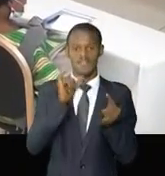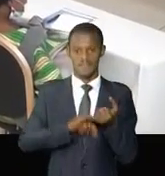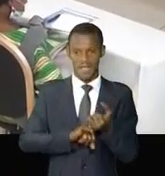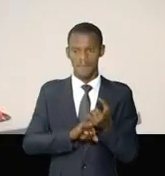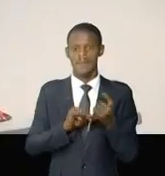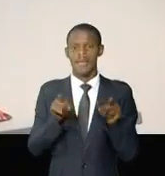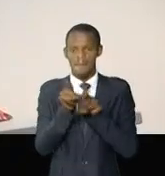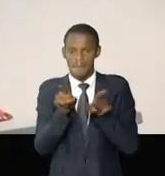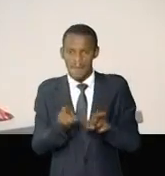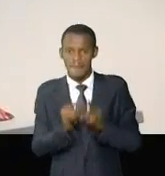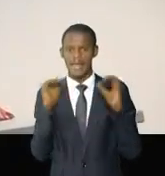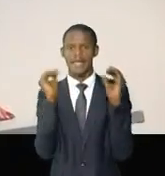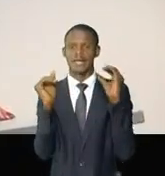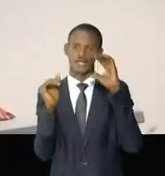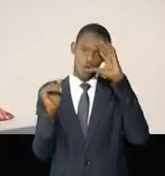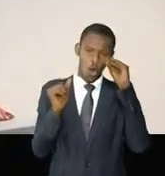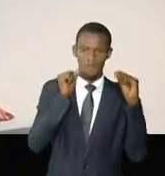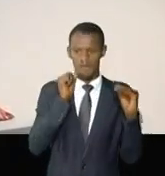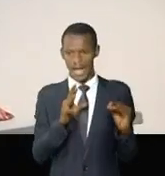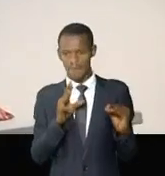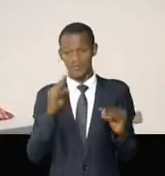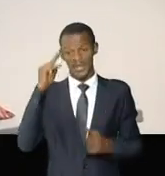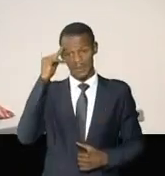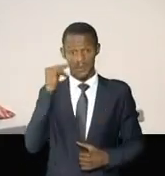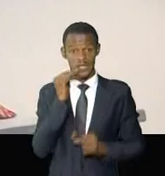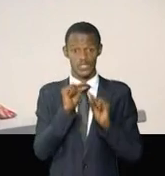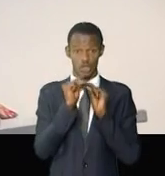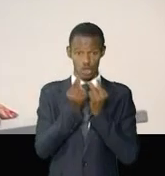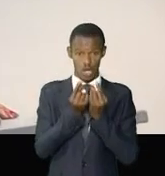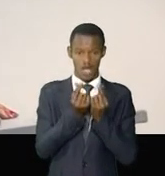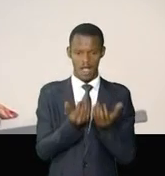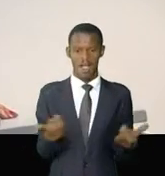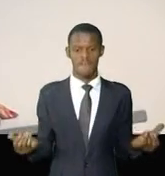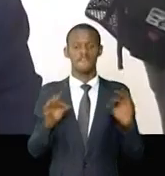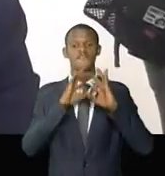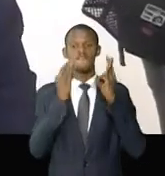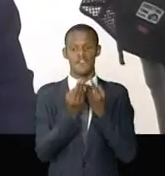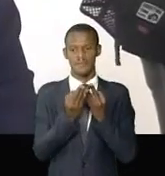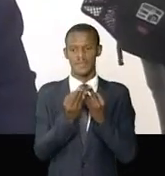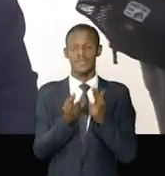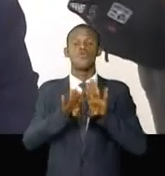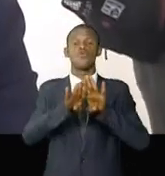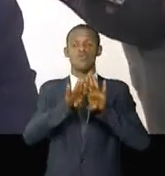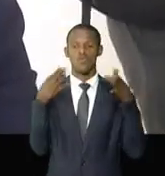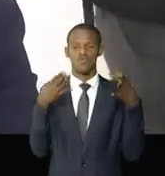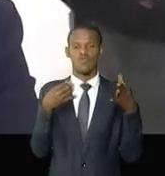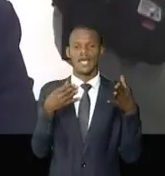ministre d'État, ministre du Genre, Enfants et Familles, Béatrice Lomea Tilité, qui a présidé cette cérémonie, s'est inspirée